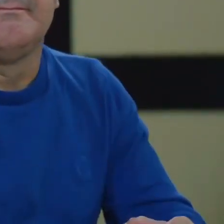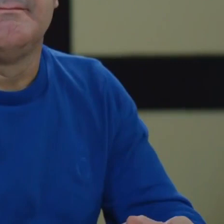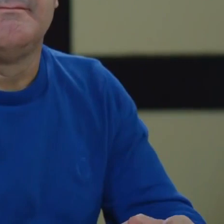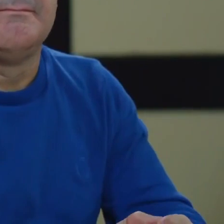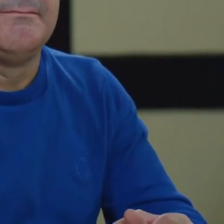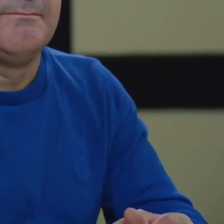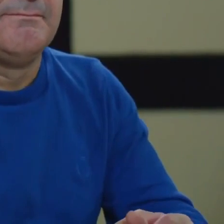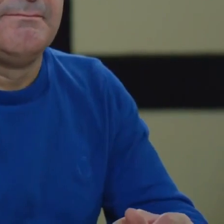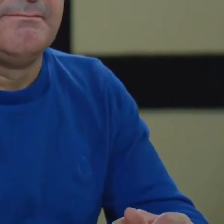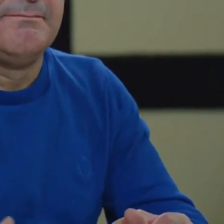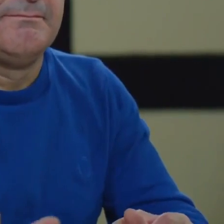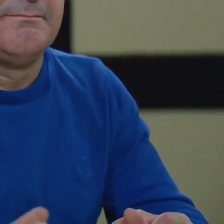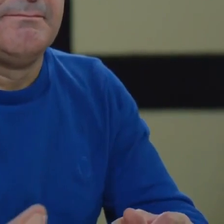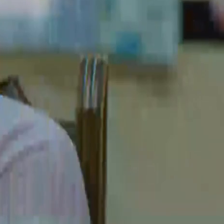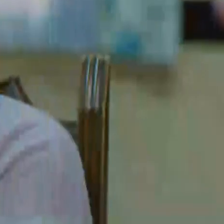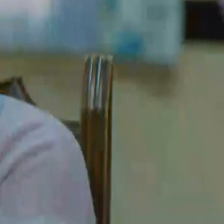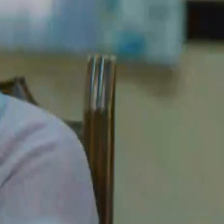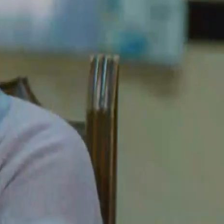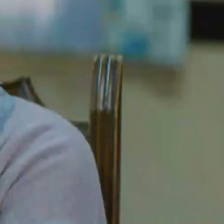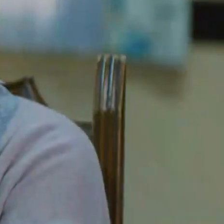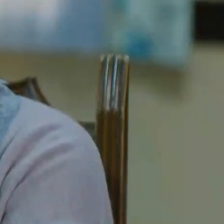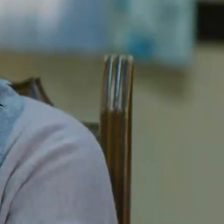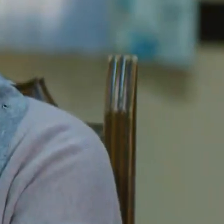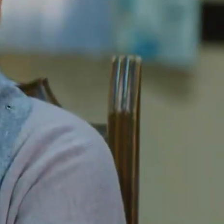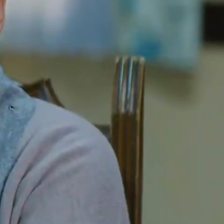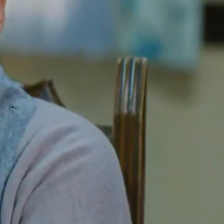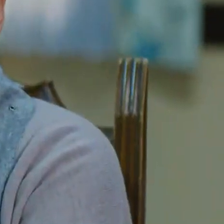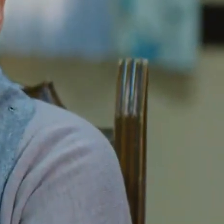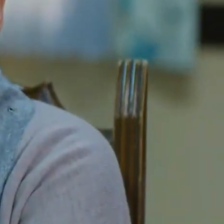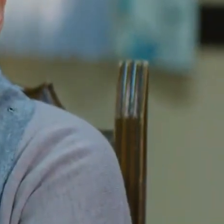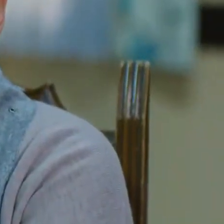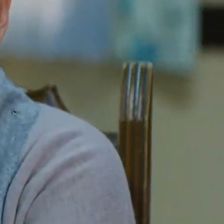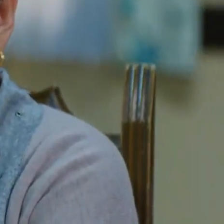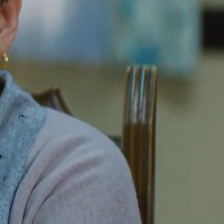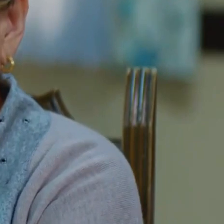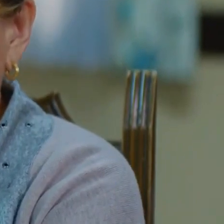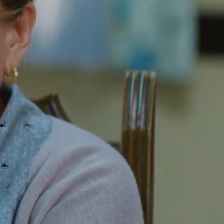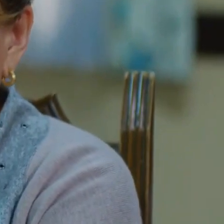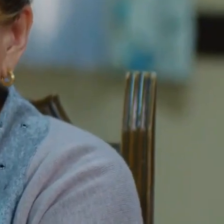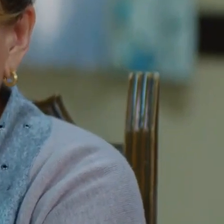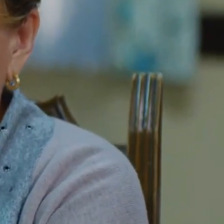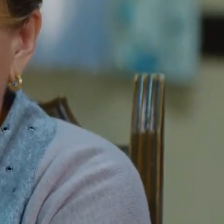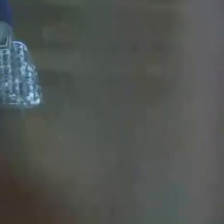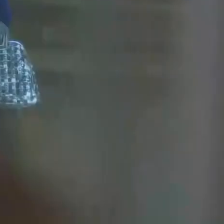Çaresiz Mahsun geri çekildi. Adile kararsız düşündü, taşındı. Şevket'e bakıyor.